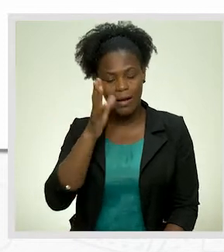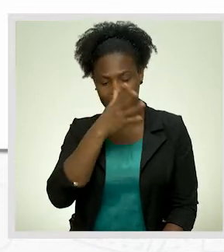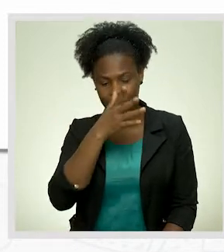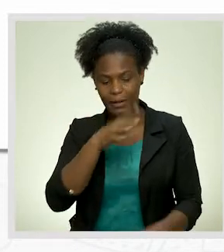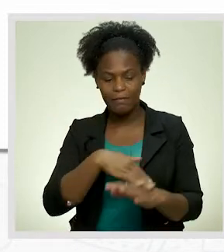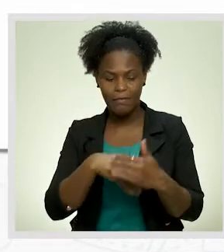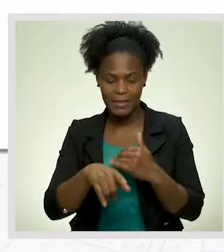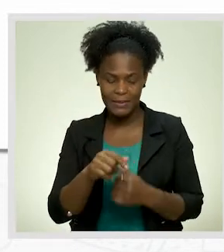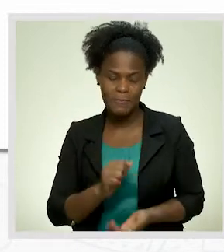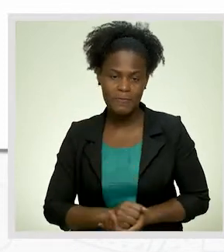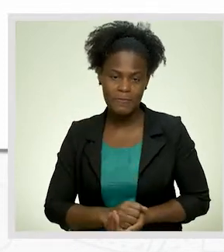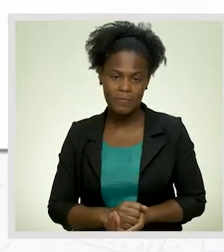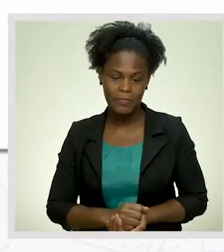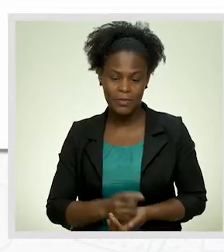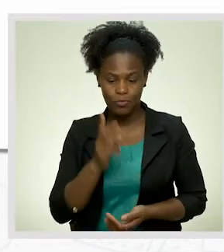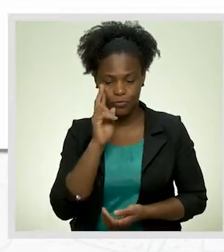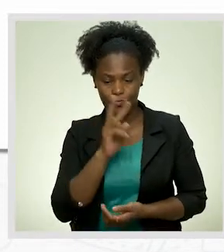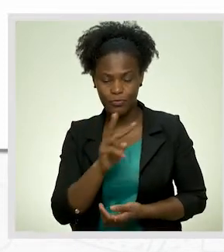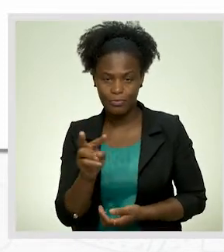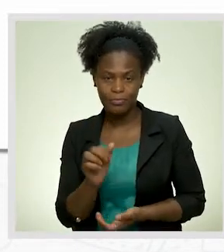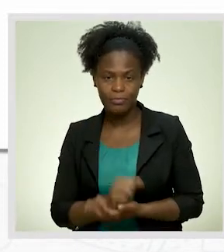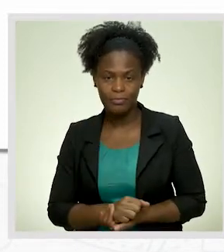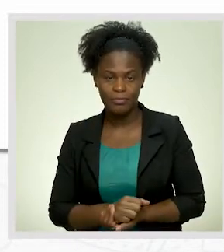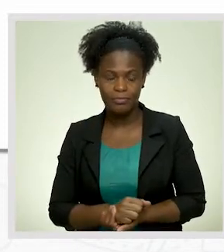activité. Regardez.